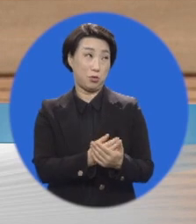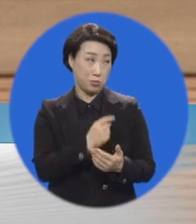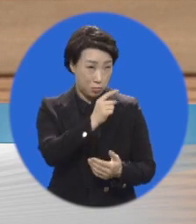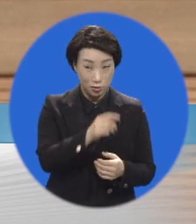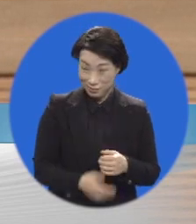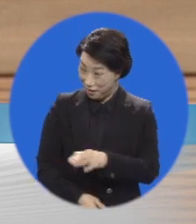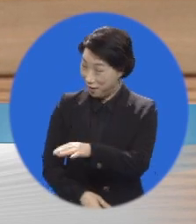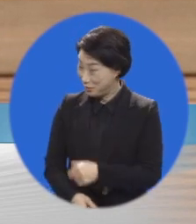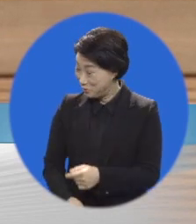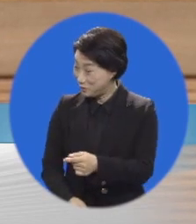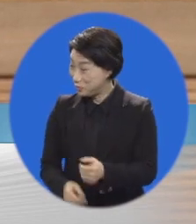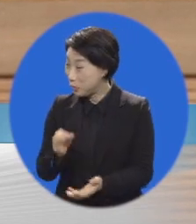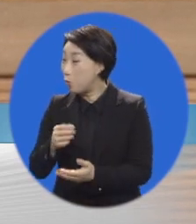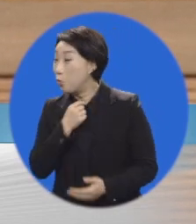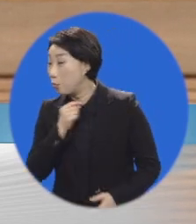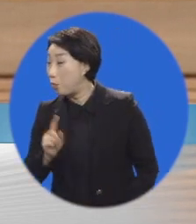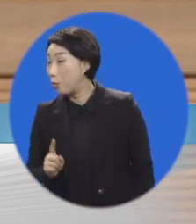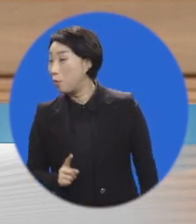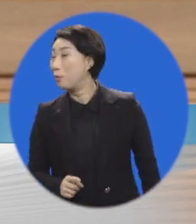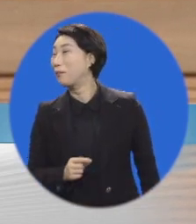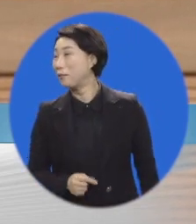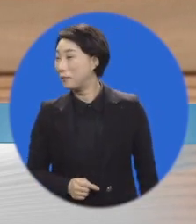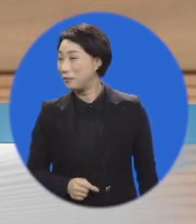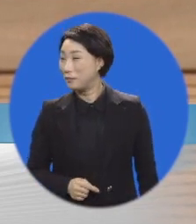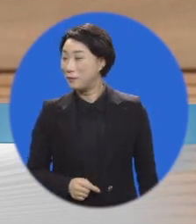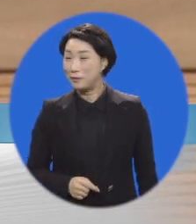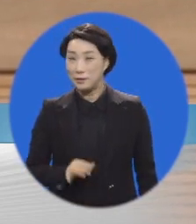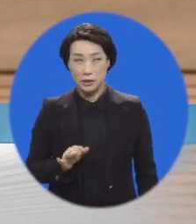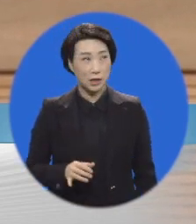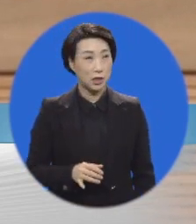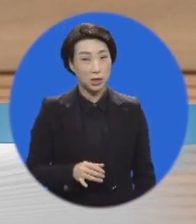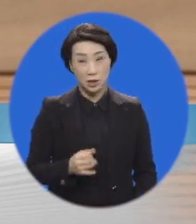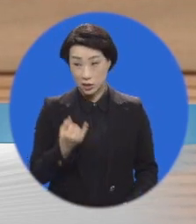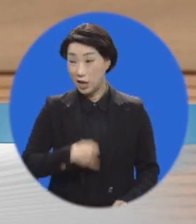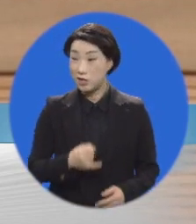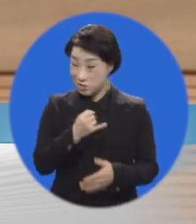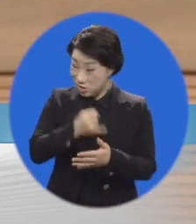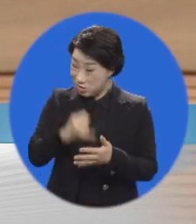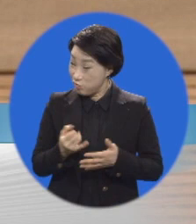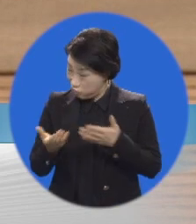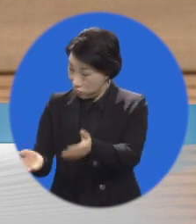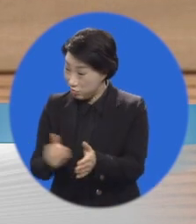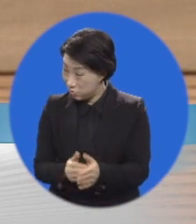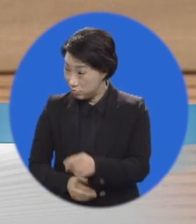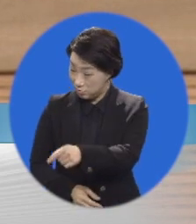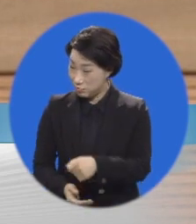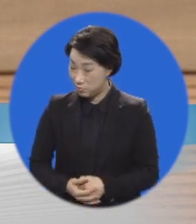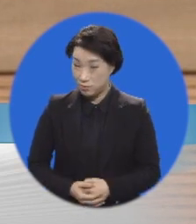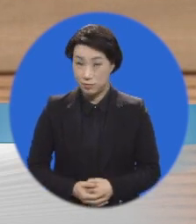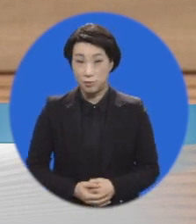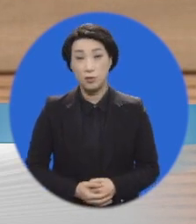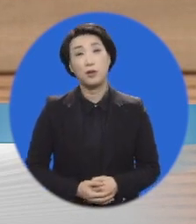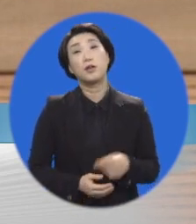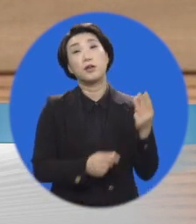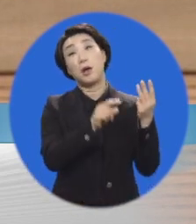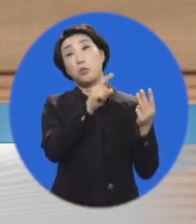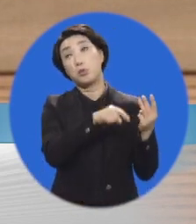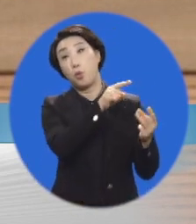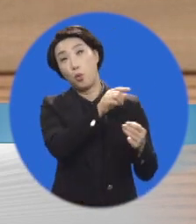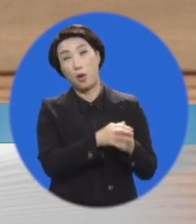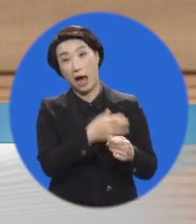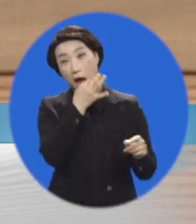아 인마 뭘 분깃을 줘 인마 너에게 응? 딸 다 줬으면 됐지. 하, 이 나반이요 보통